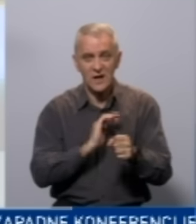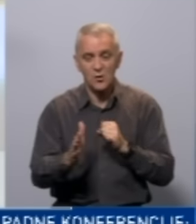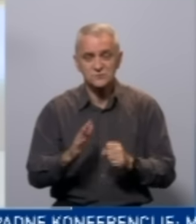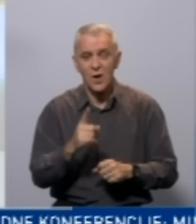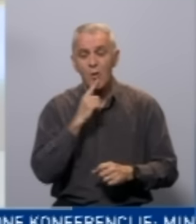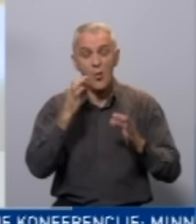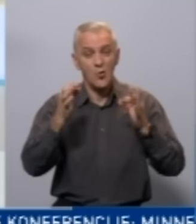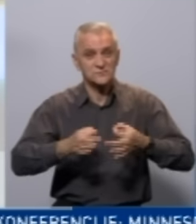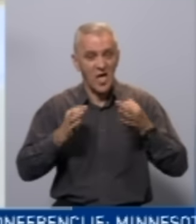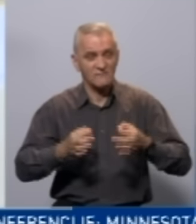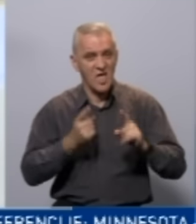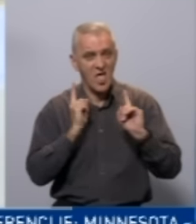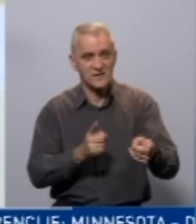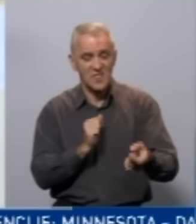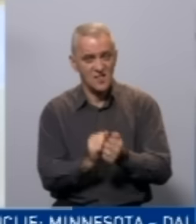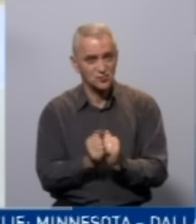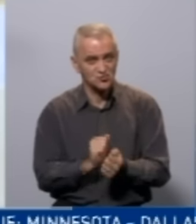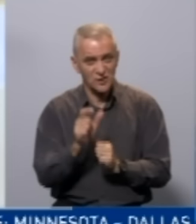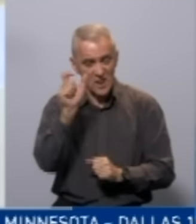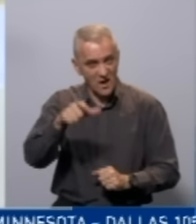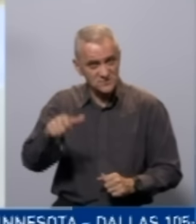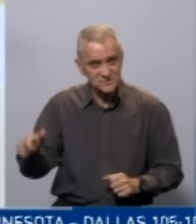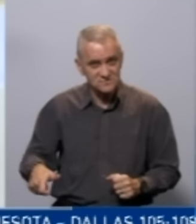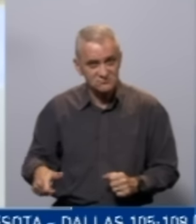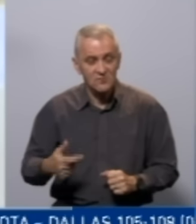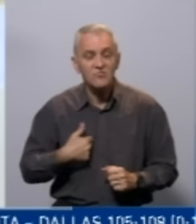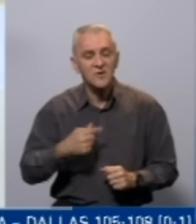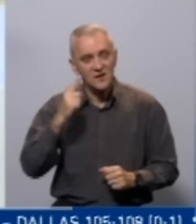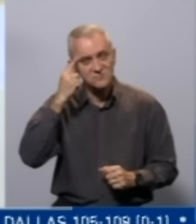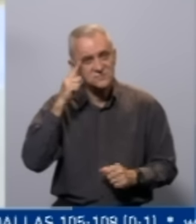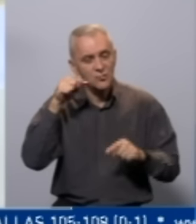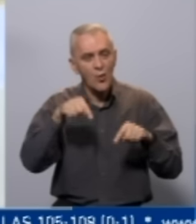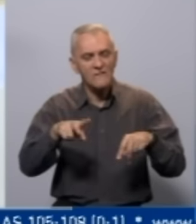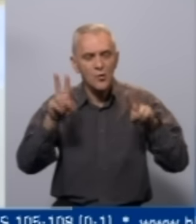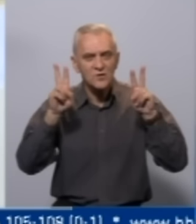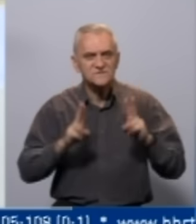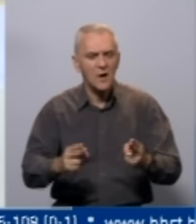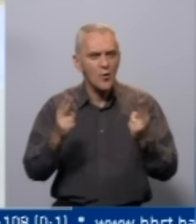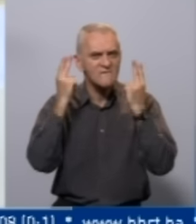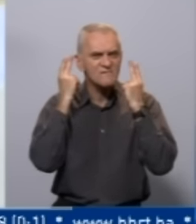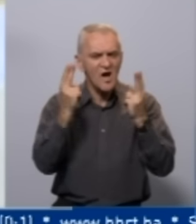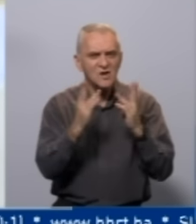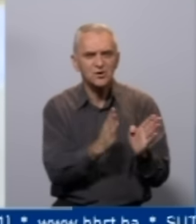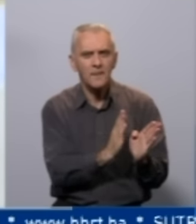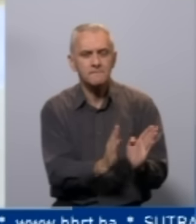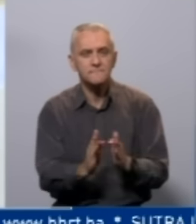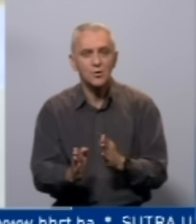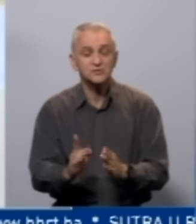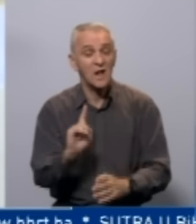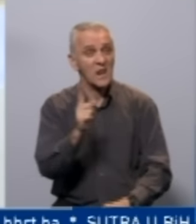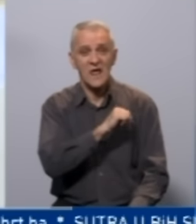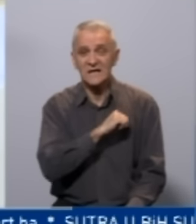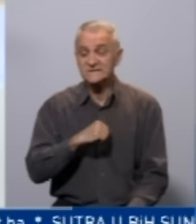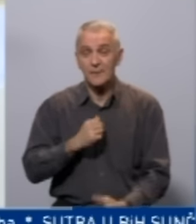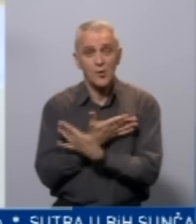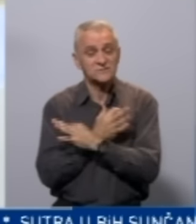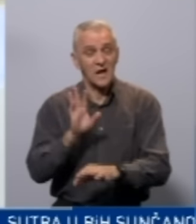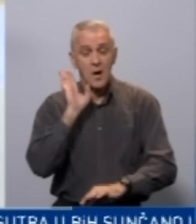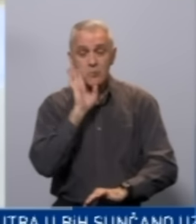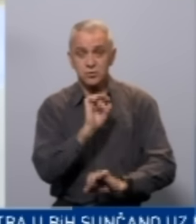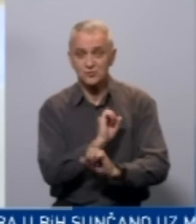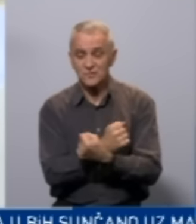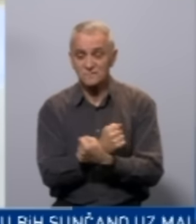ratne zločince. I mislimo da je ovo zaista veoma važan proces, ne samo za Bosnu i Hercegovinu, nego zbog